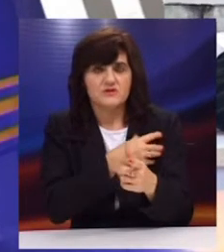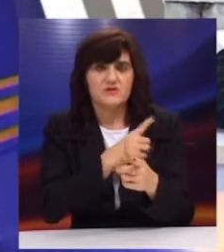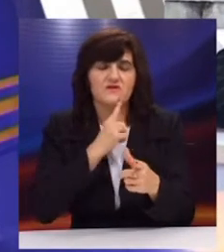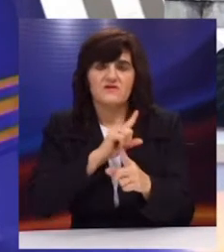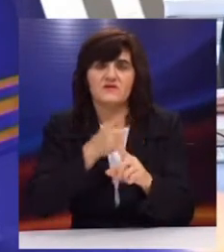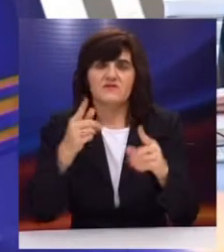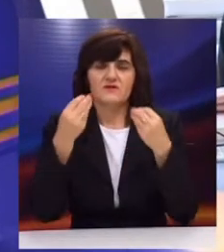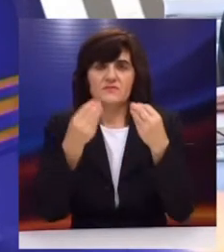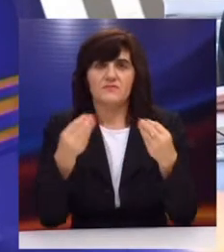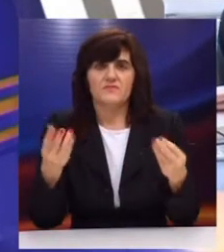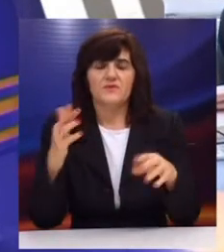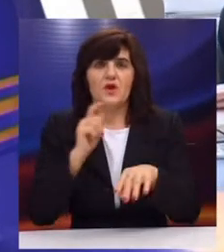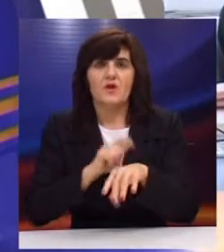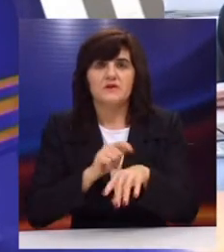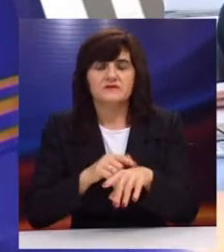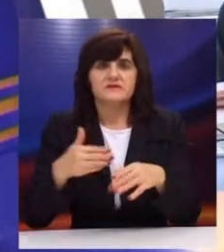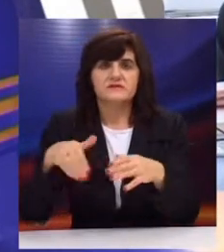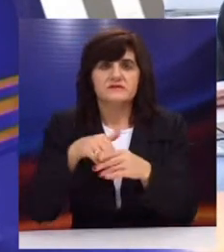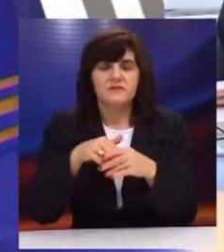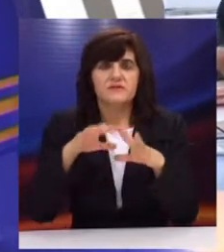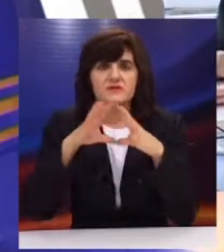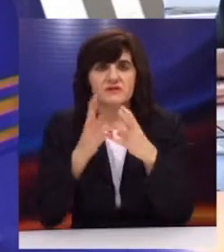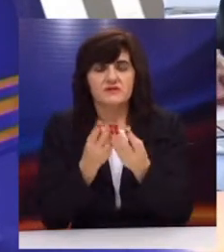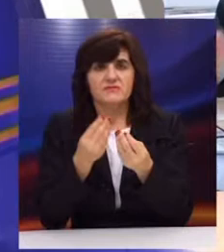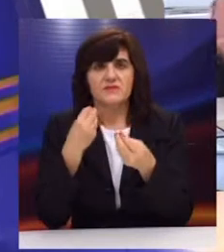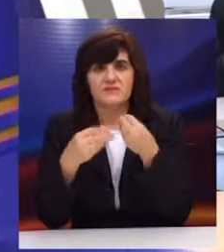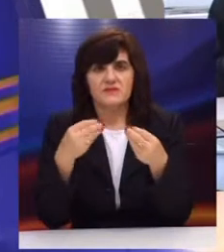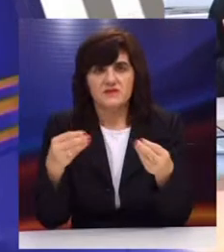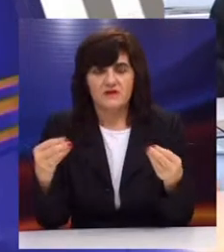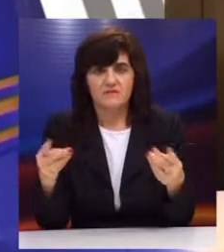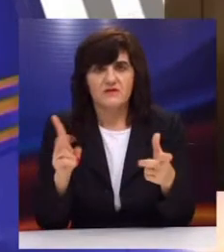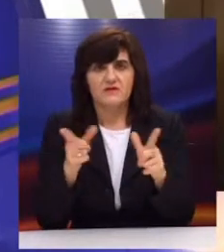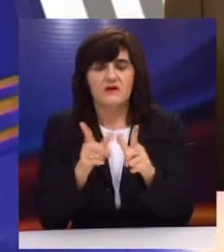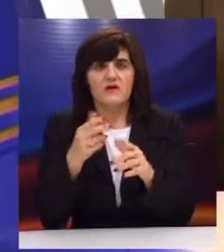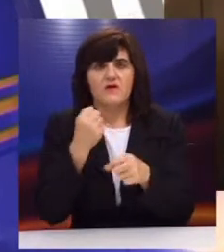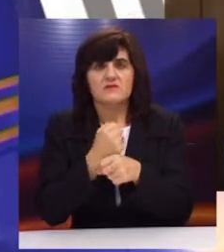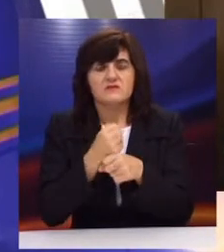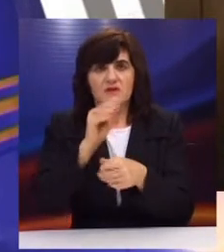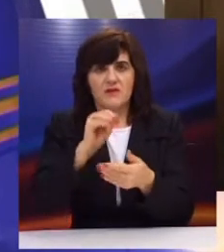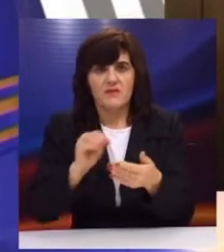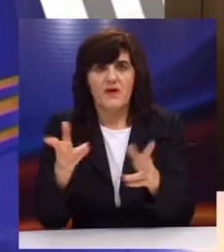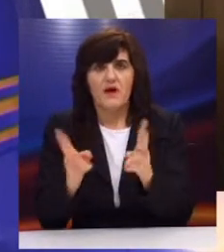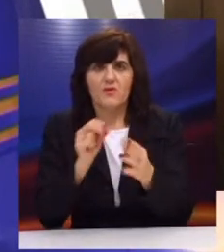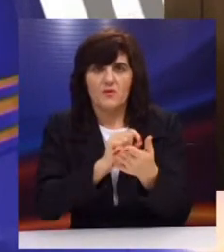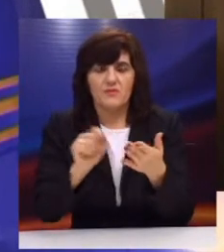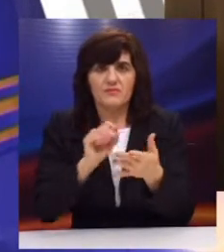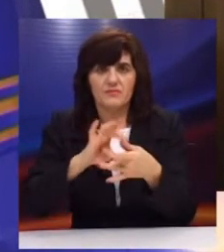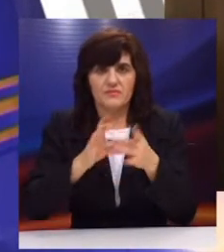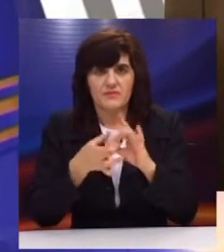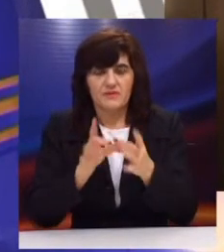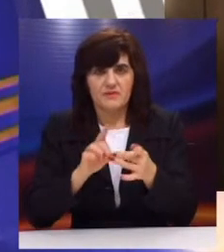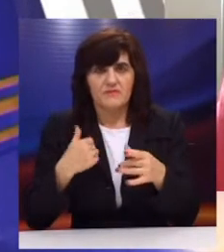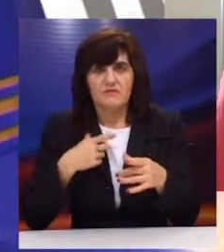se definišu termini za razgovor s nezaposlenima, koji prethodno dobijaju savete za sastavljanje radne biografije i predstavljanje pred